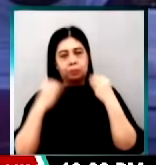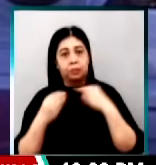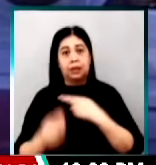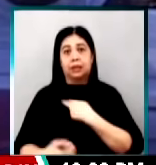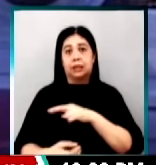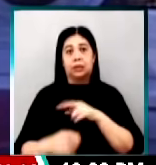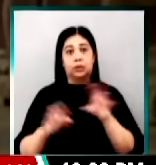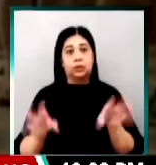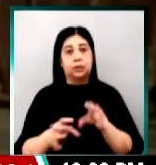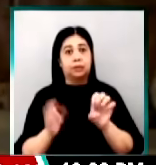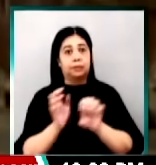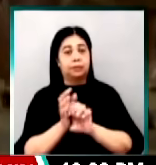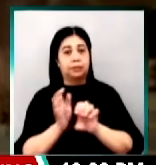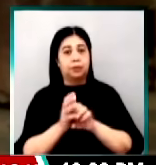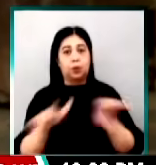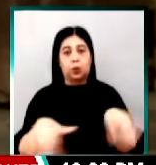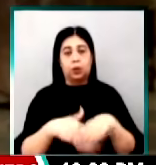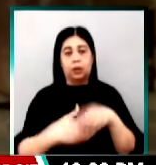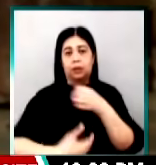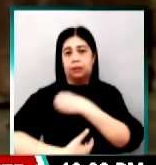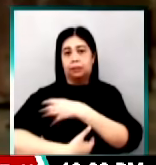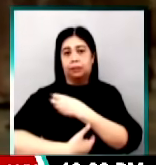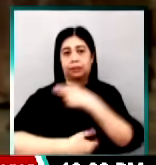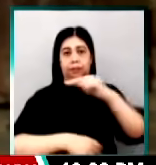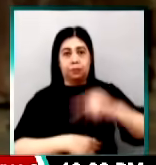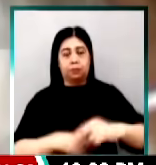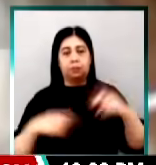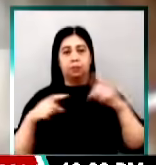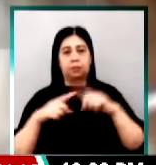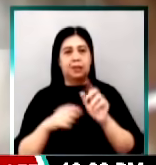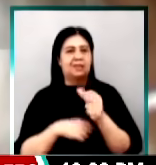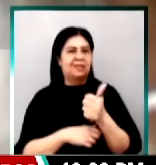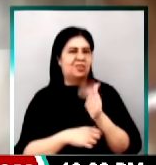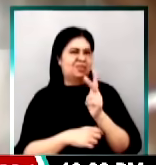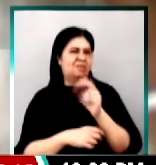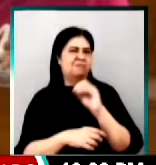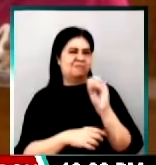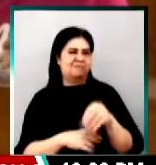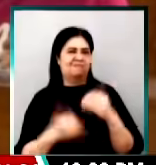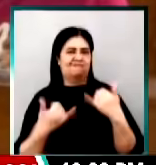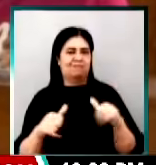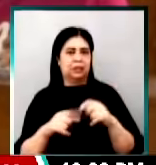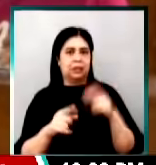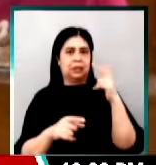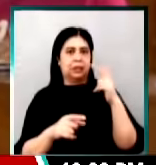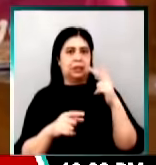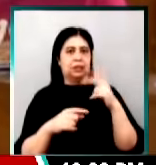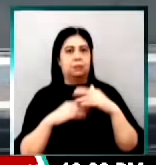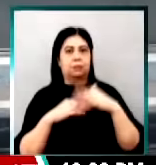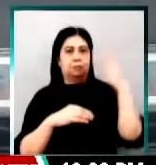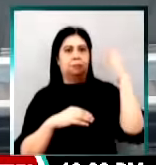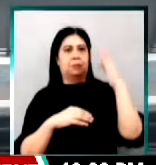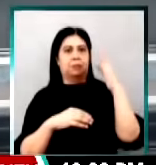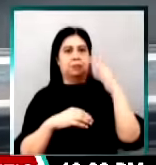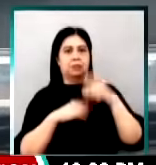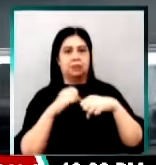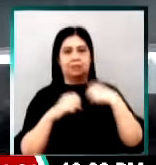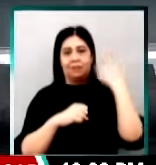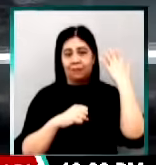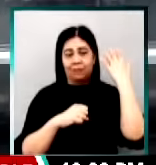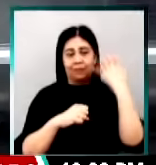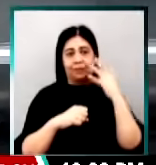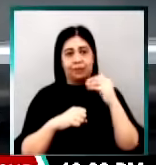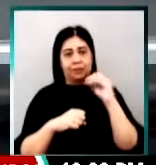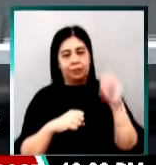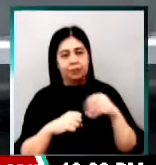kabilang na ang kasal, binyag at burol, balik 10 to 30% capacity mula sa 30 to 50% capacity noon. Mga authorized